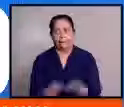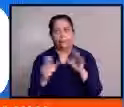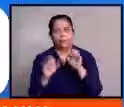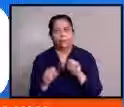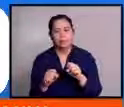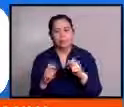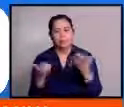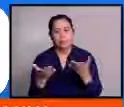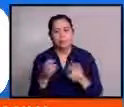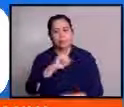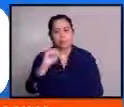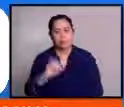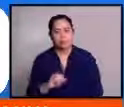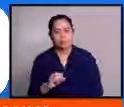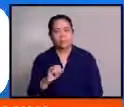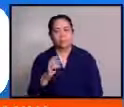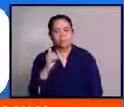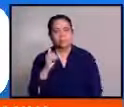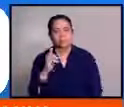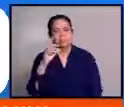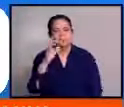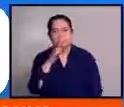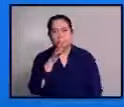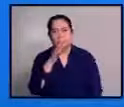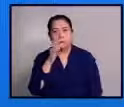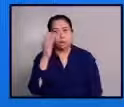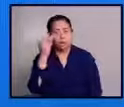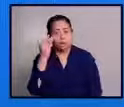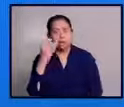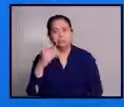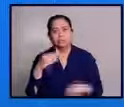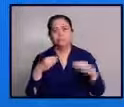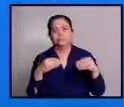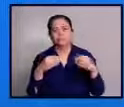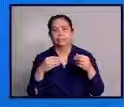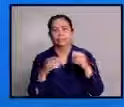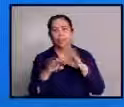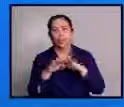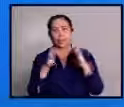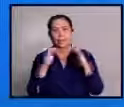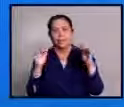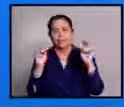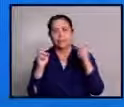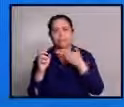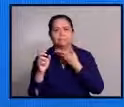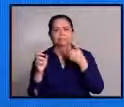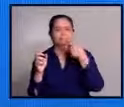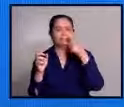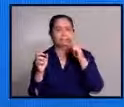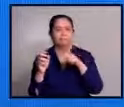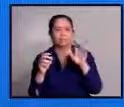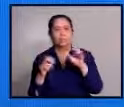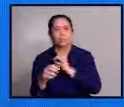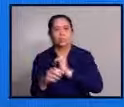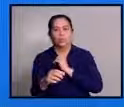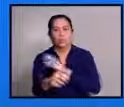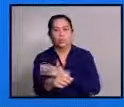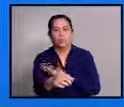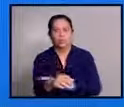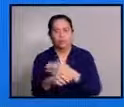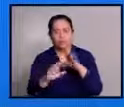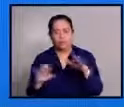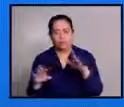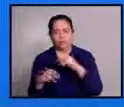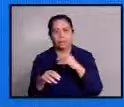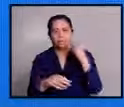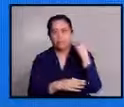Arestado naman sa Iligan City ang isang ina dahil sa pagbebenta online ng malaswang video ng sarili niyang mga anak